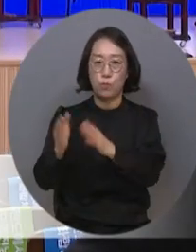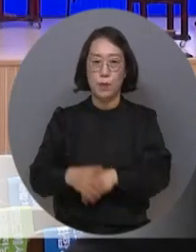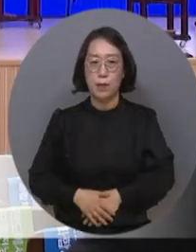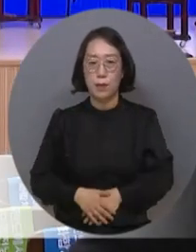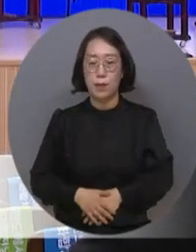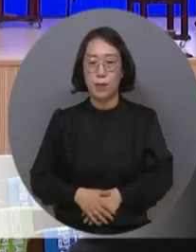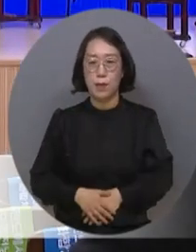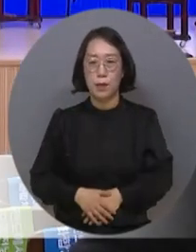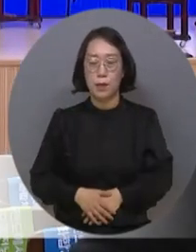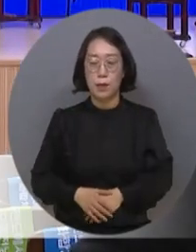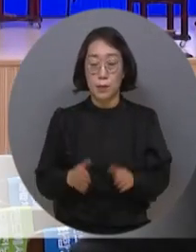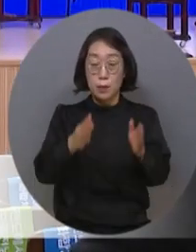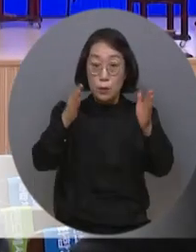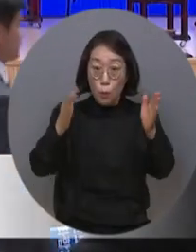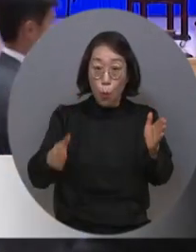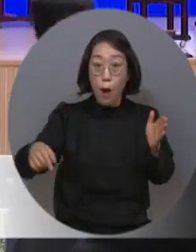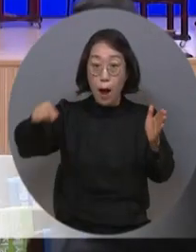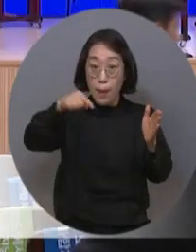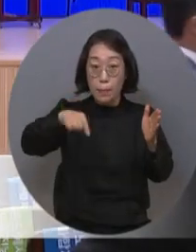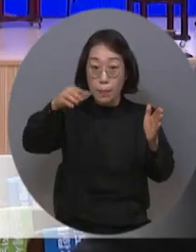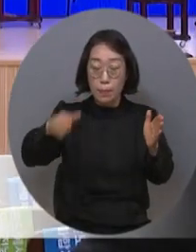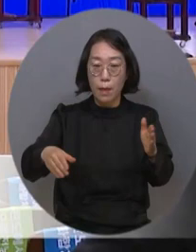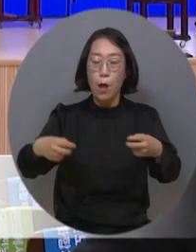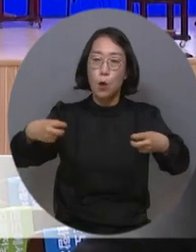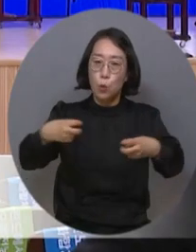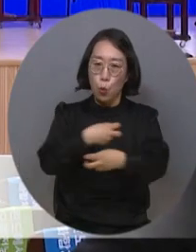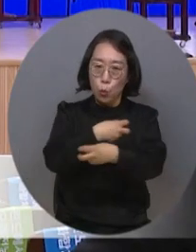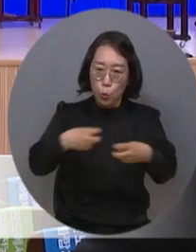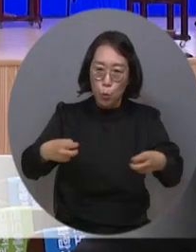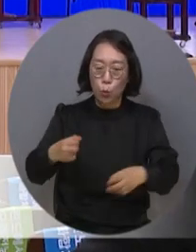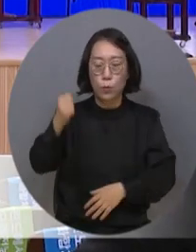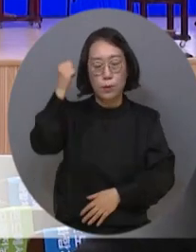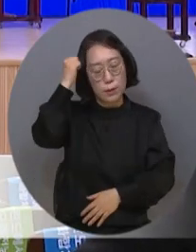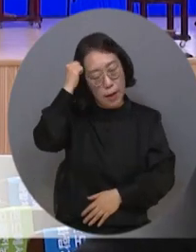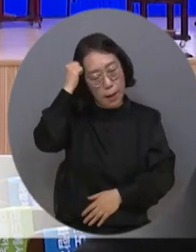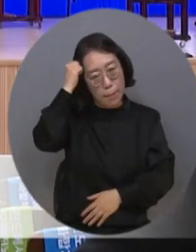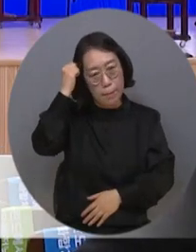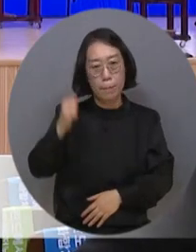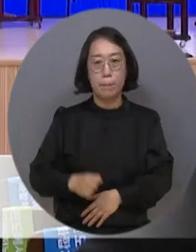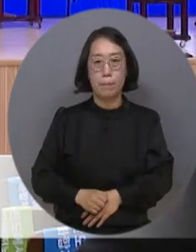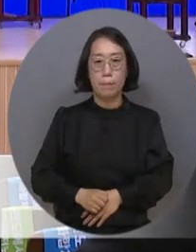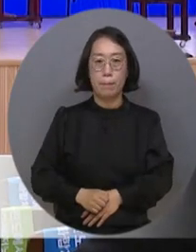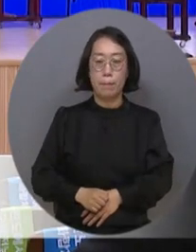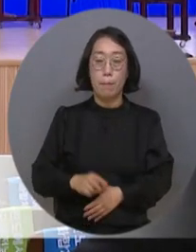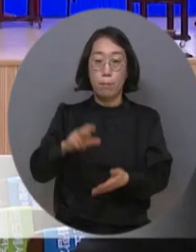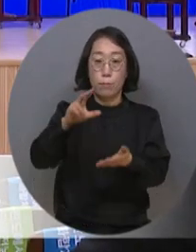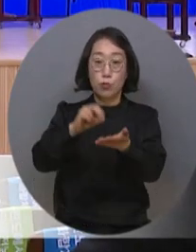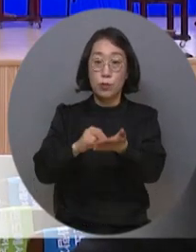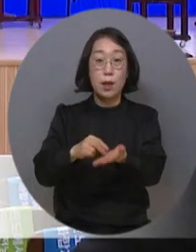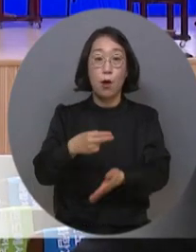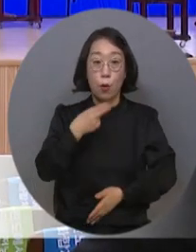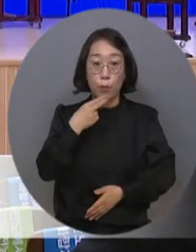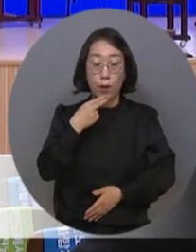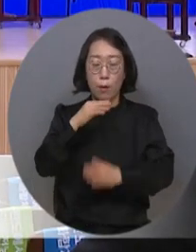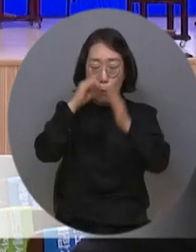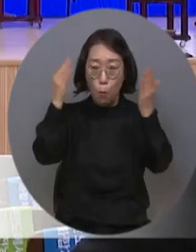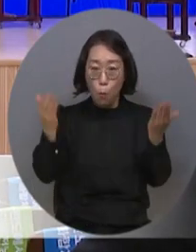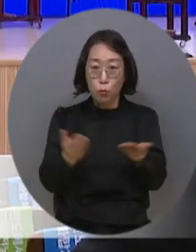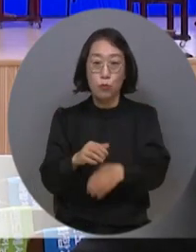경기가 진행된 과정도 그렇지만 그리고 교통편이라든지 그리고 숙박시설 이와 같이 모든게